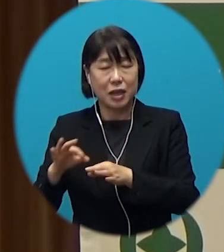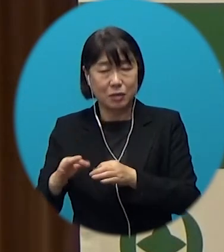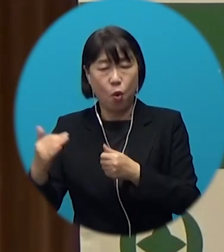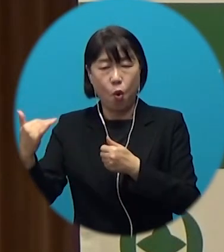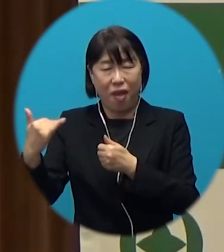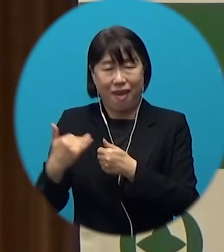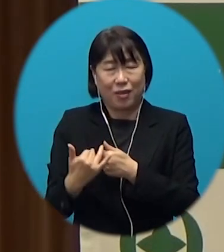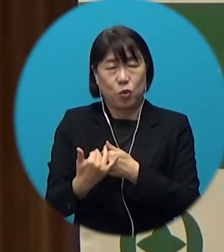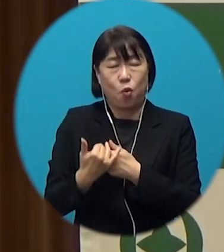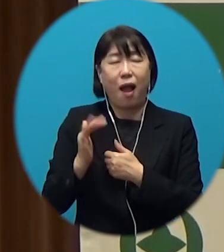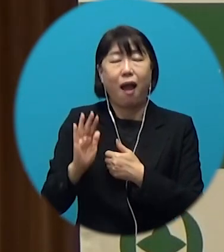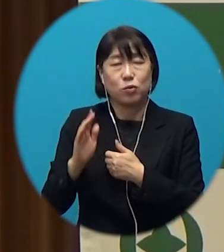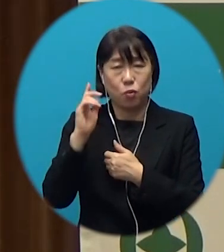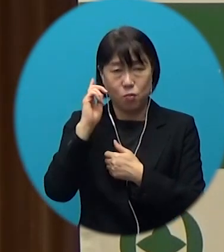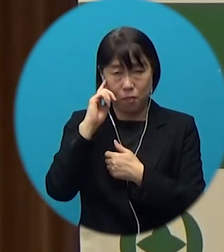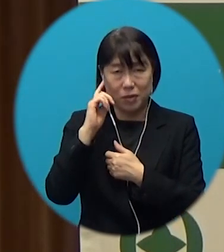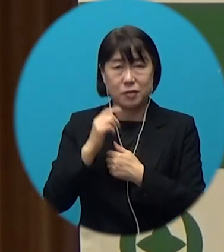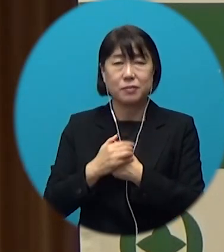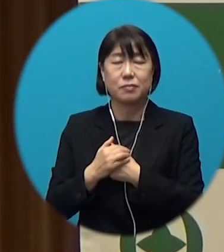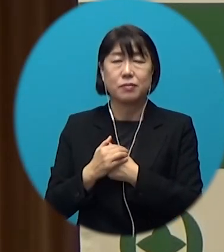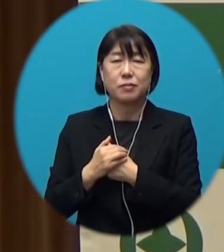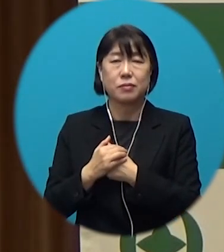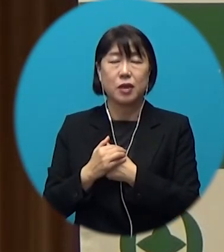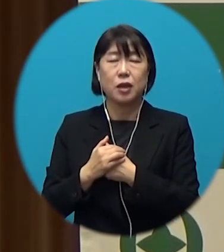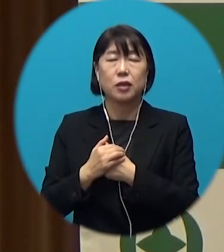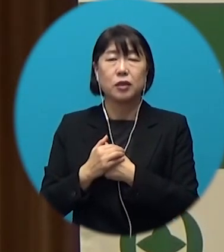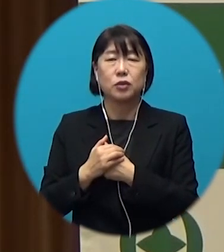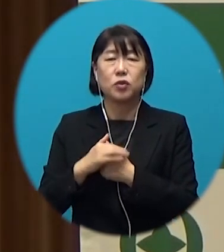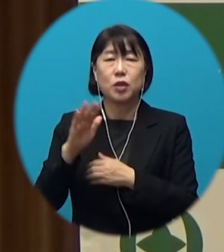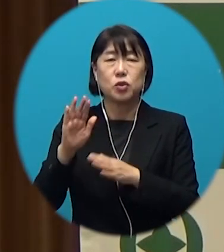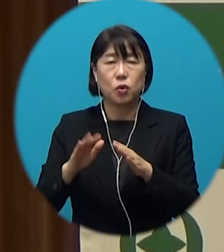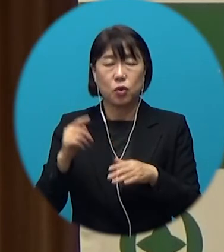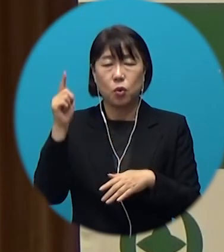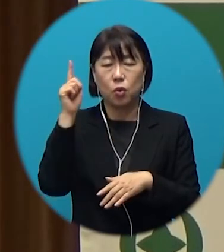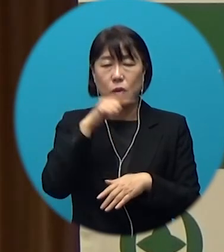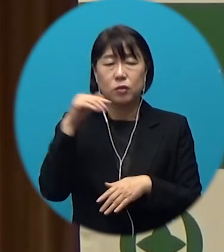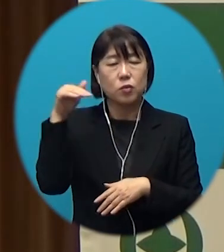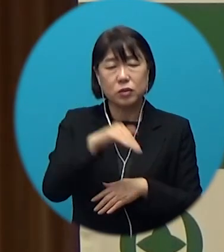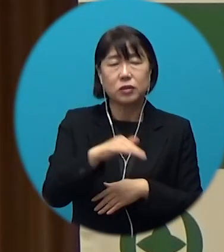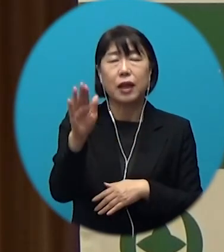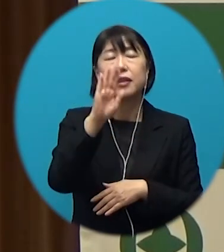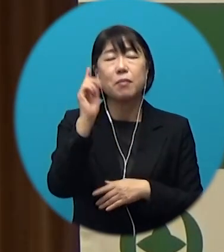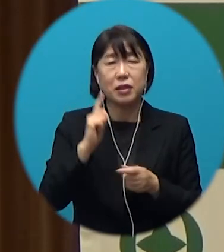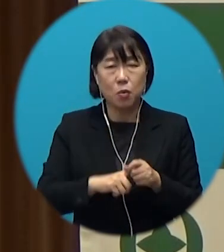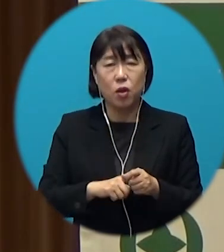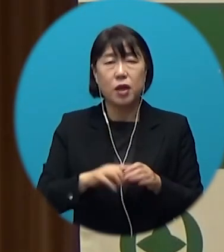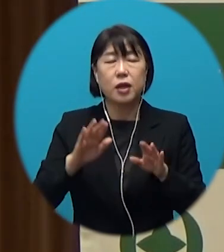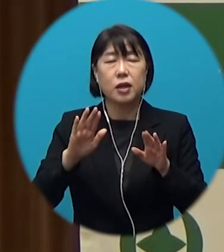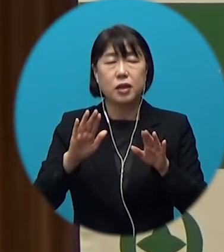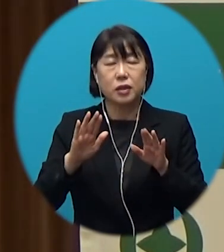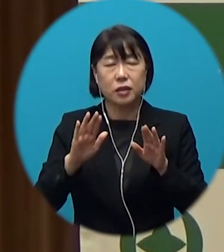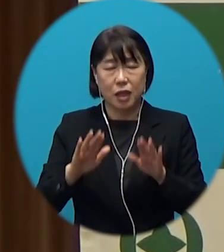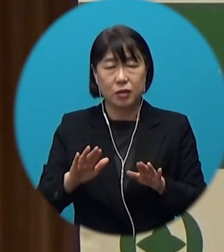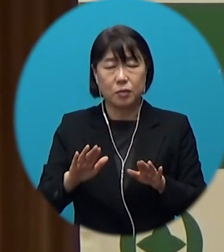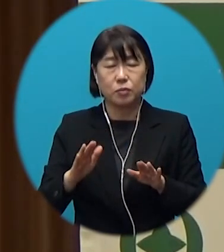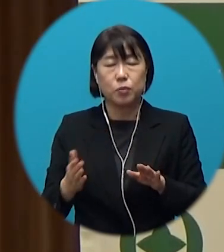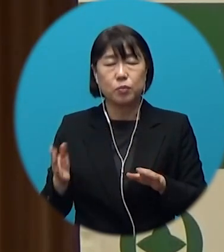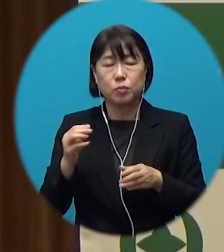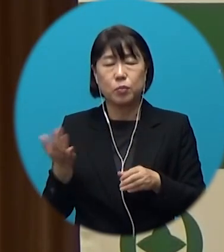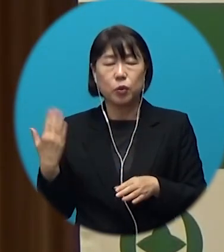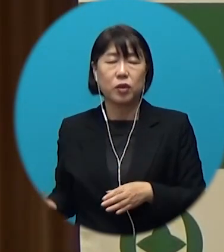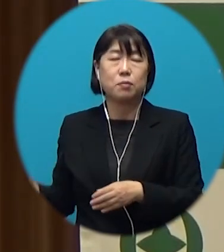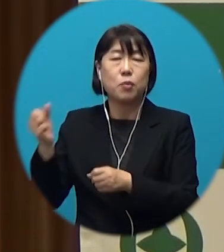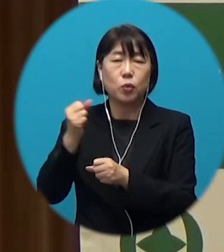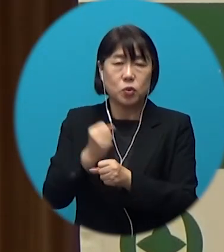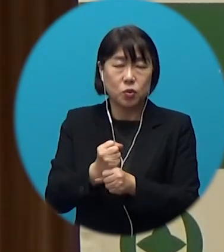くる。まあ、そういった状況はさせないためにもですね、現状に復帰するそういったことが最善ではないかという